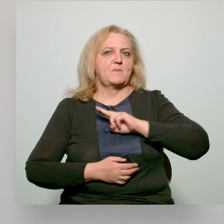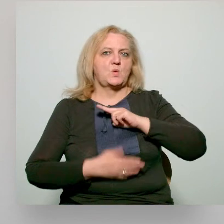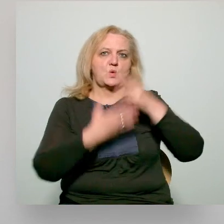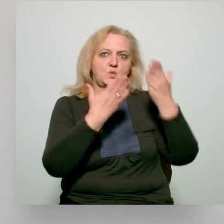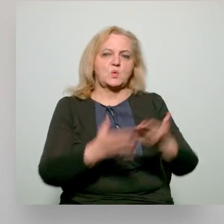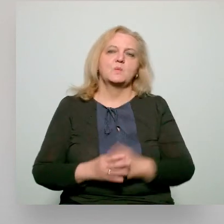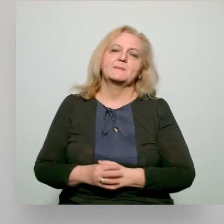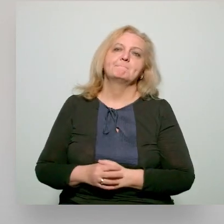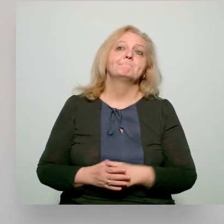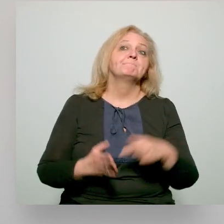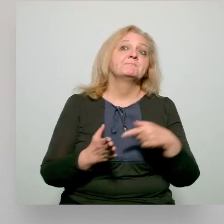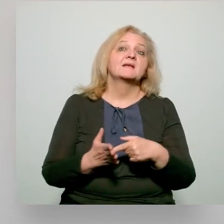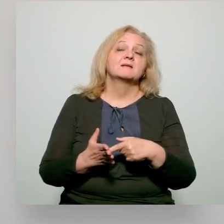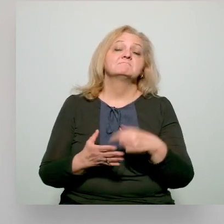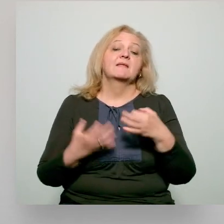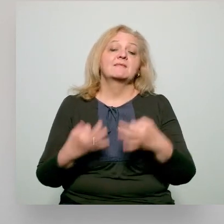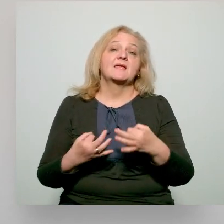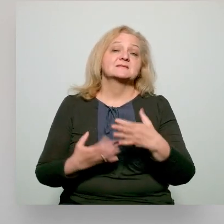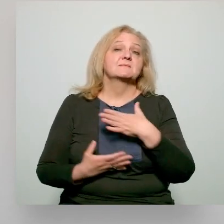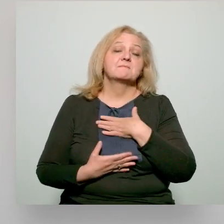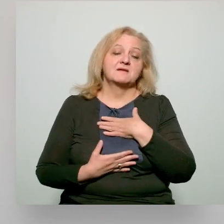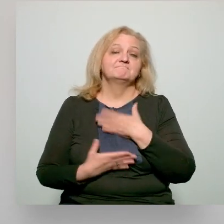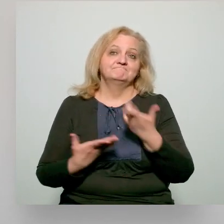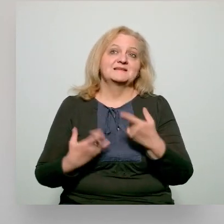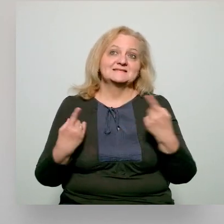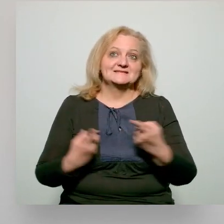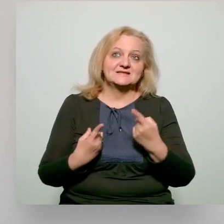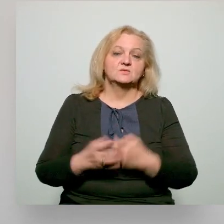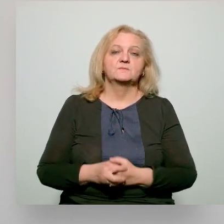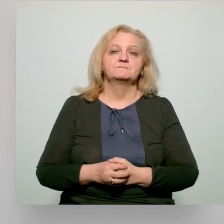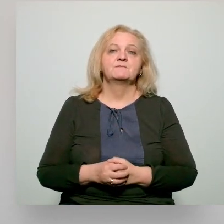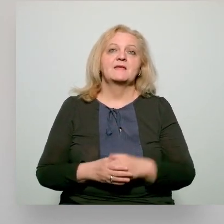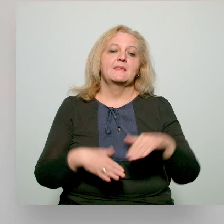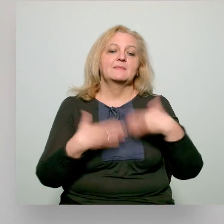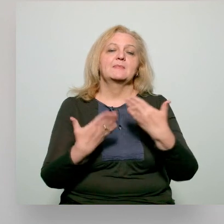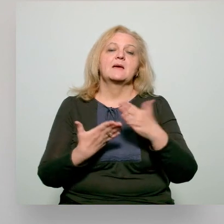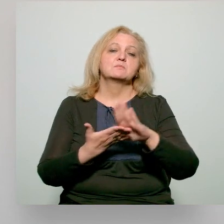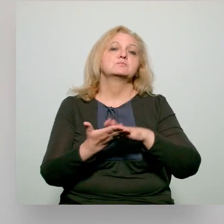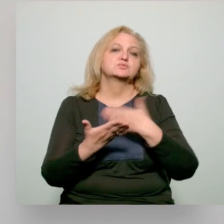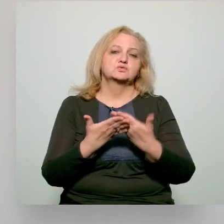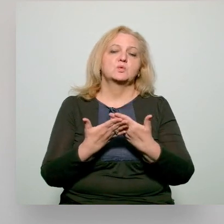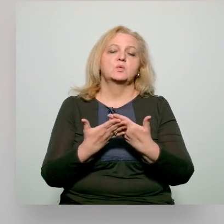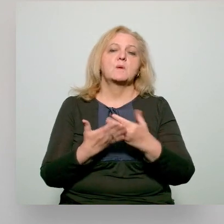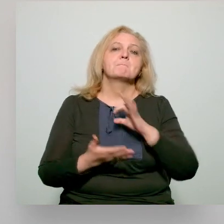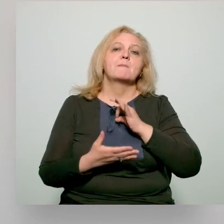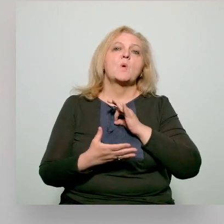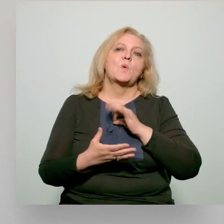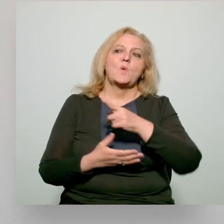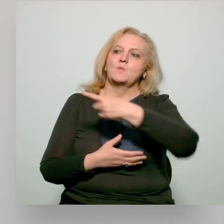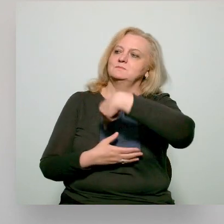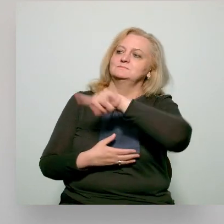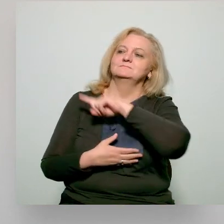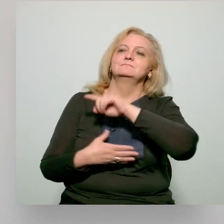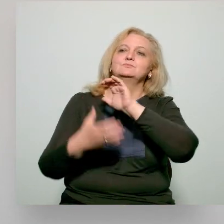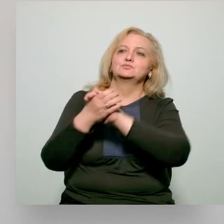trwało nieustannie, ale w tej chwili mamy z nim do czynienia. Tutaj pozwolę sobie na konkretny przykład. Moi przyjaciele niemieccy właśnie w tej chwili, to